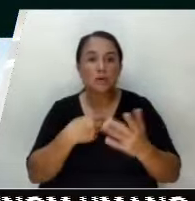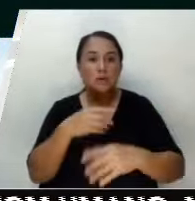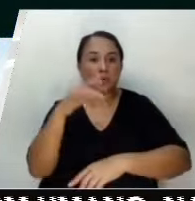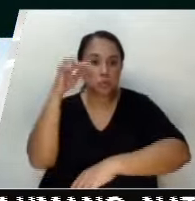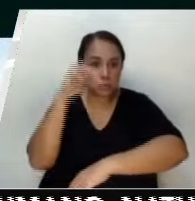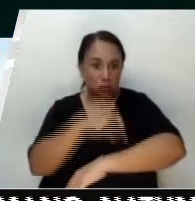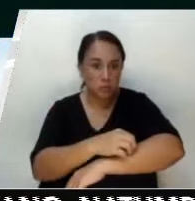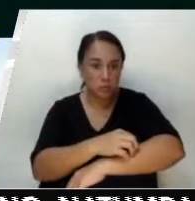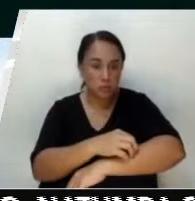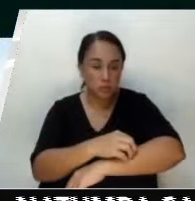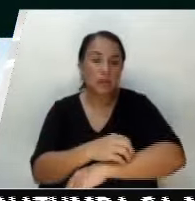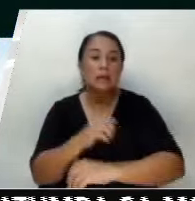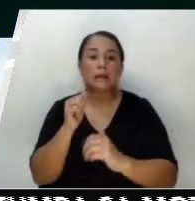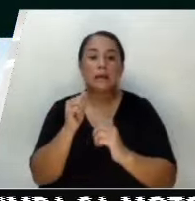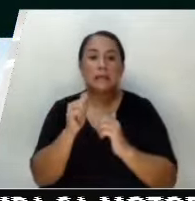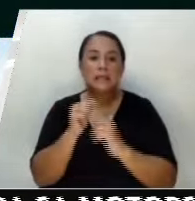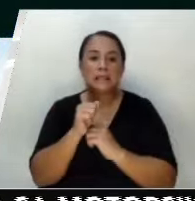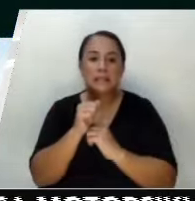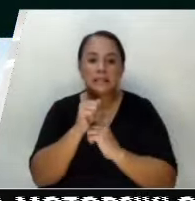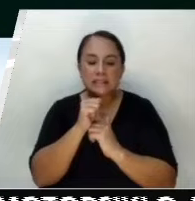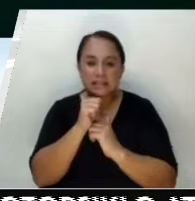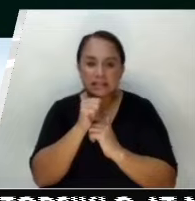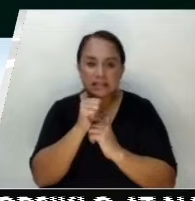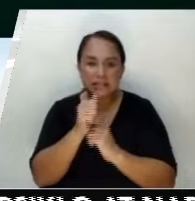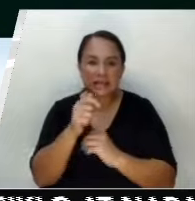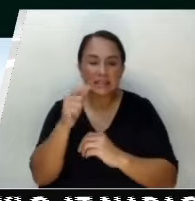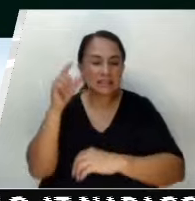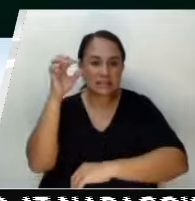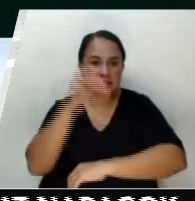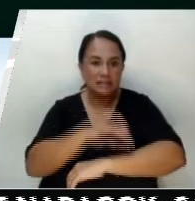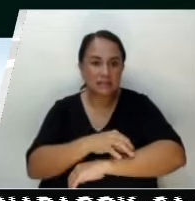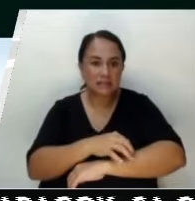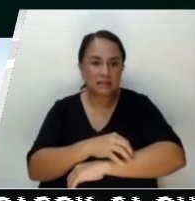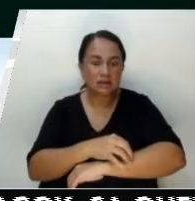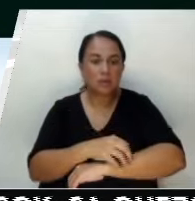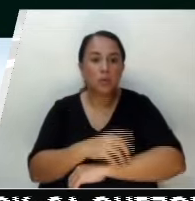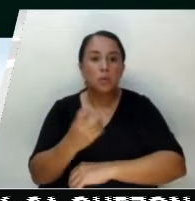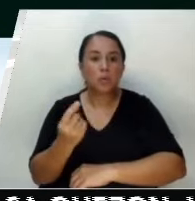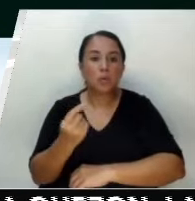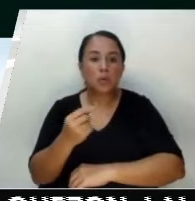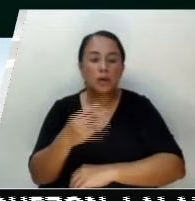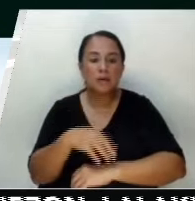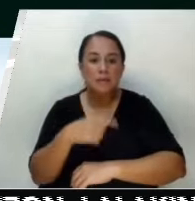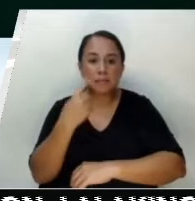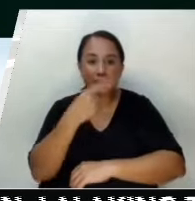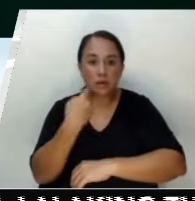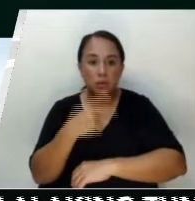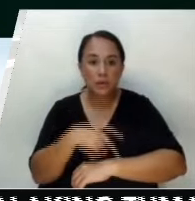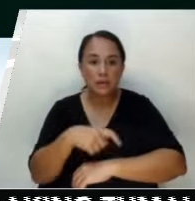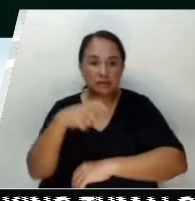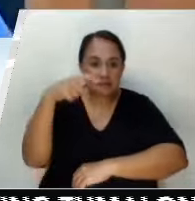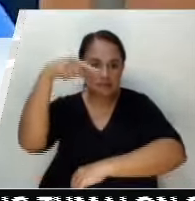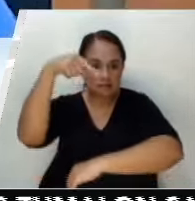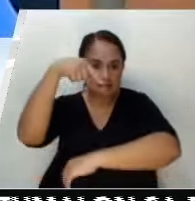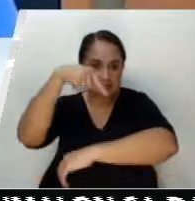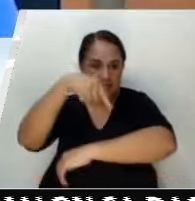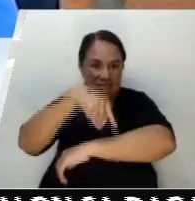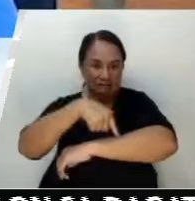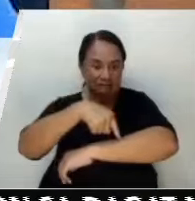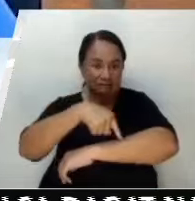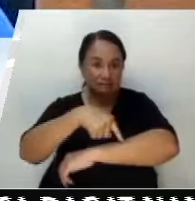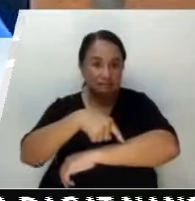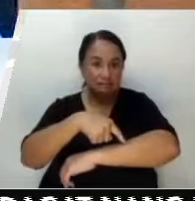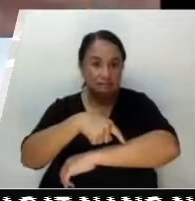siya totoo kumagat kasi wala naman siyang ngipin. Ang type ng kanyang mouth part ay piercing sapping. So tumutusok siya, saka